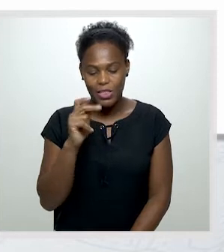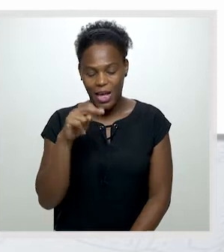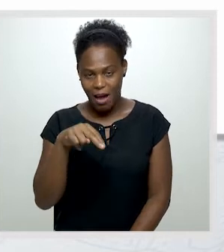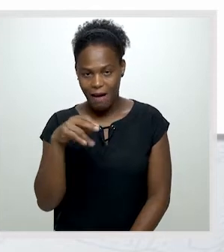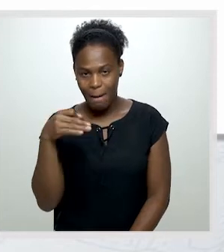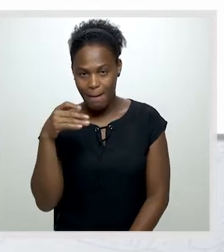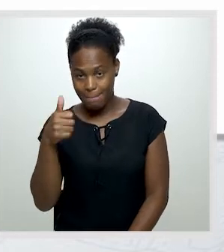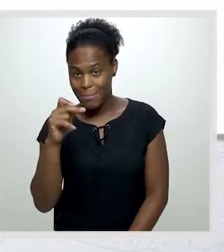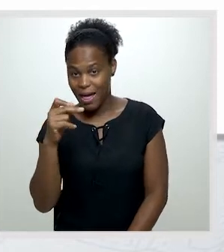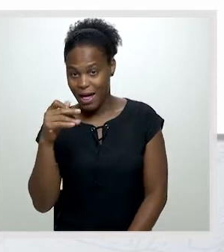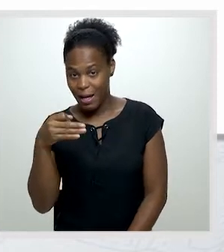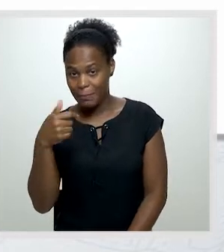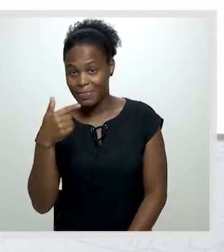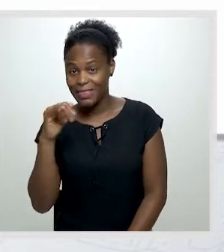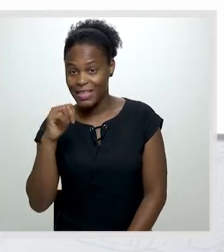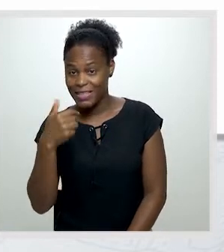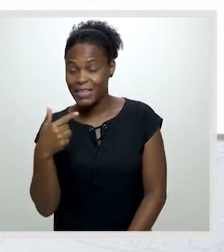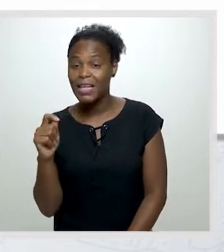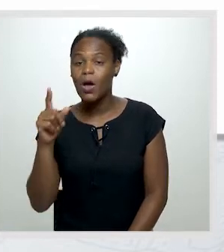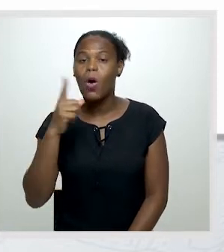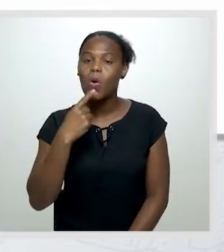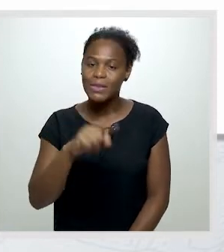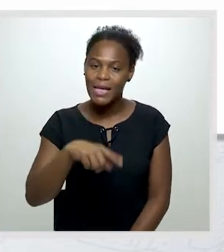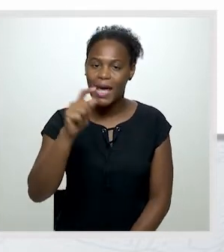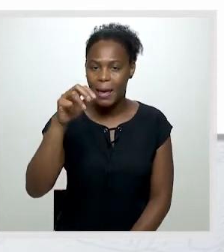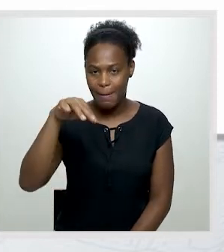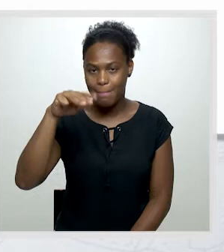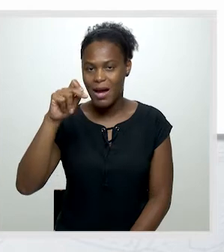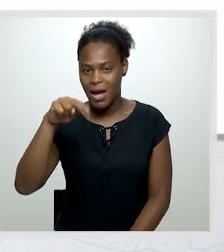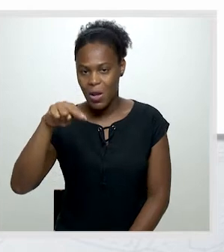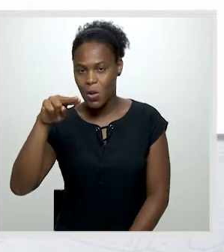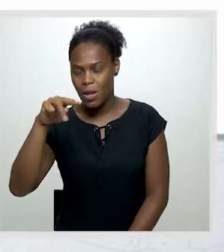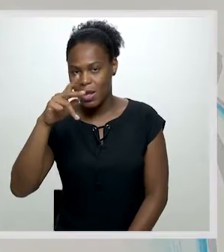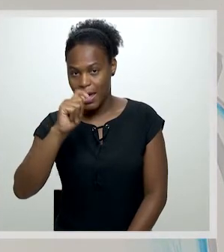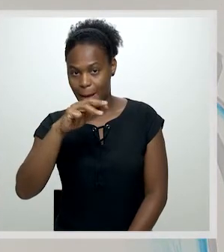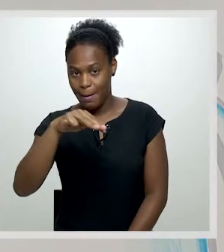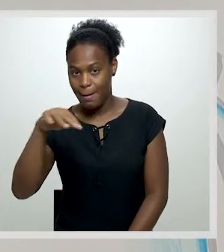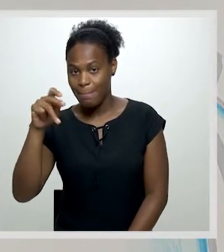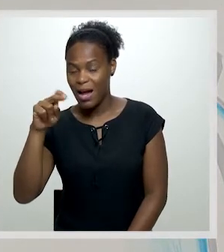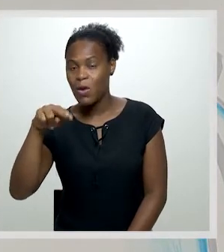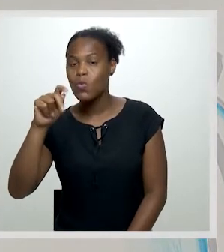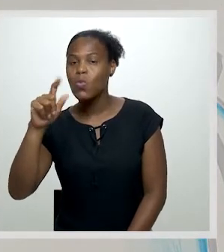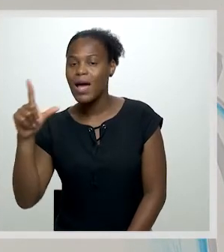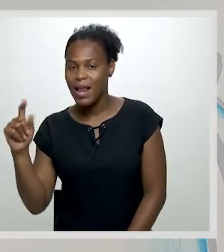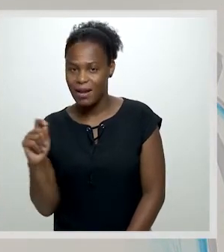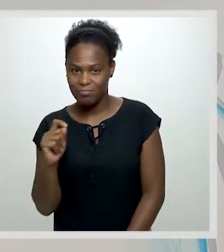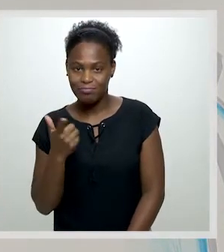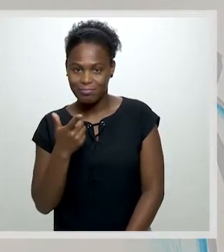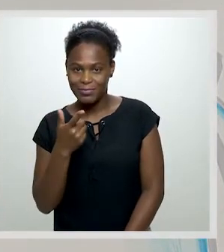Jean-Baptiste Monnier et aussi Emmanuel Béard. C'est bon? Est-ce que tu avais fait